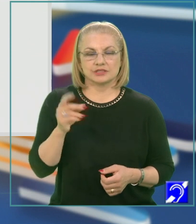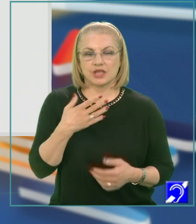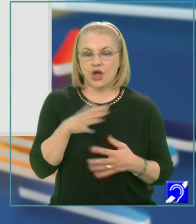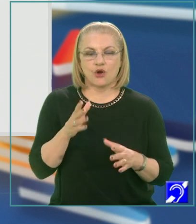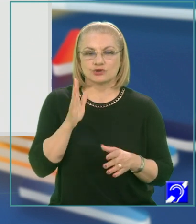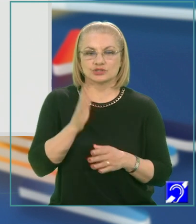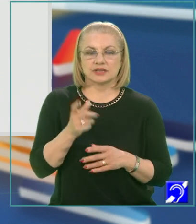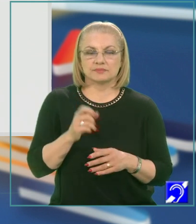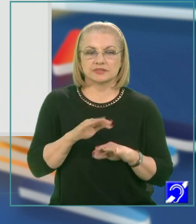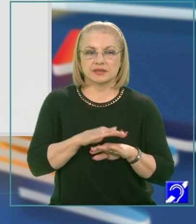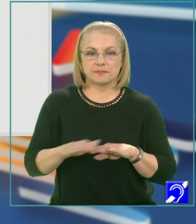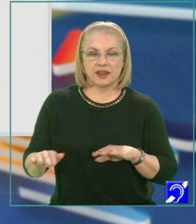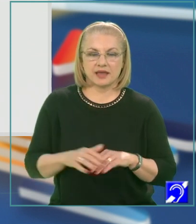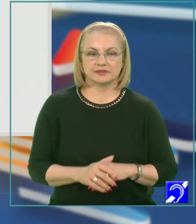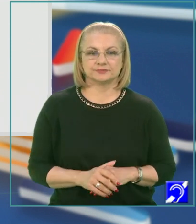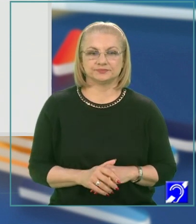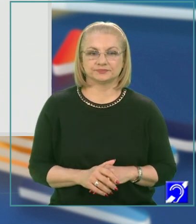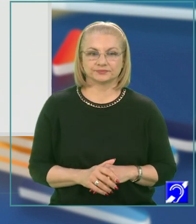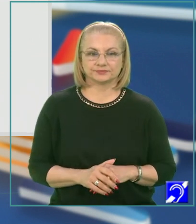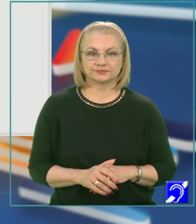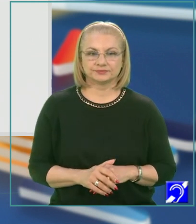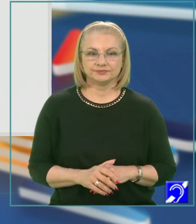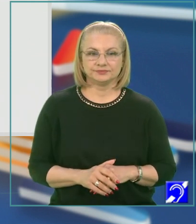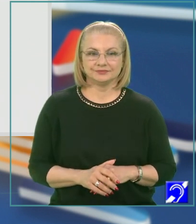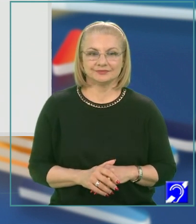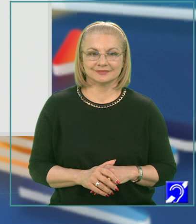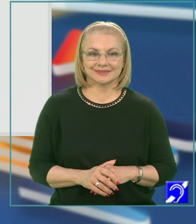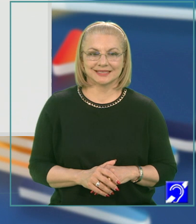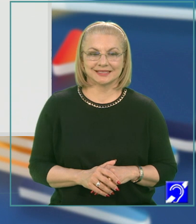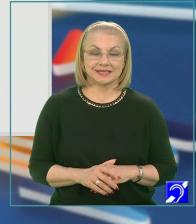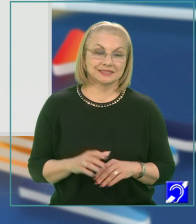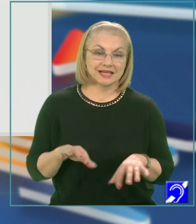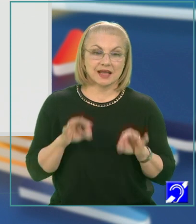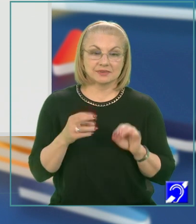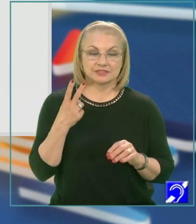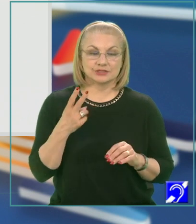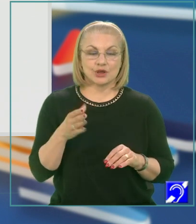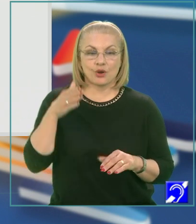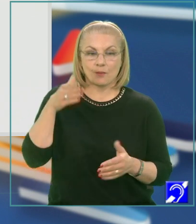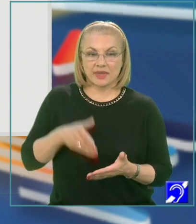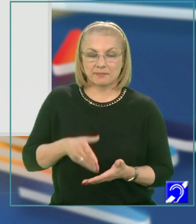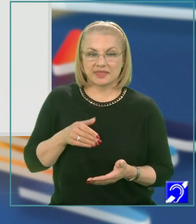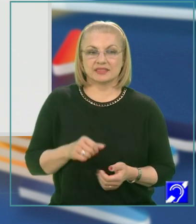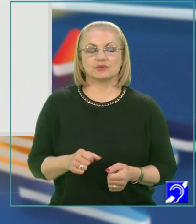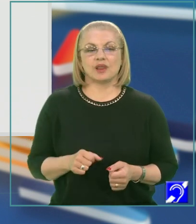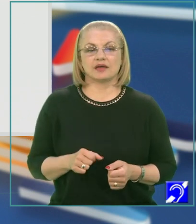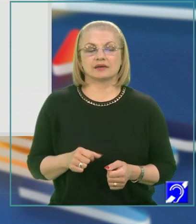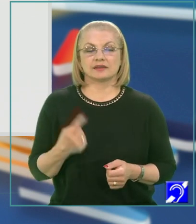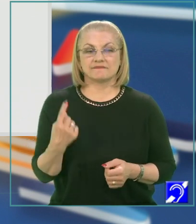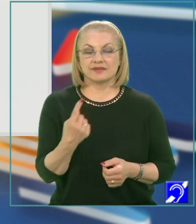deci pe orice dreaptă din plan, și pe AB, și pe AN, și așa mai departe. am găsit cele două perpendiculare.